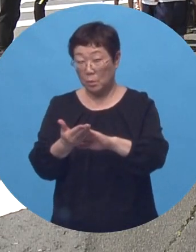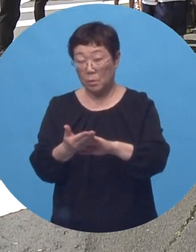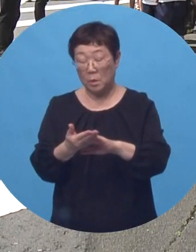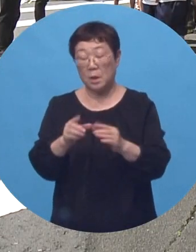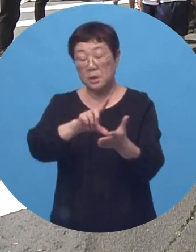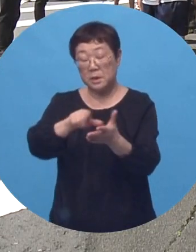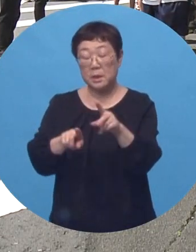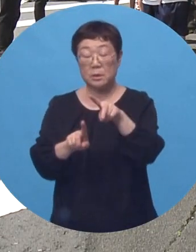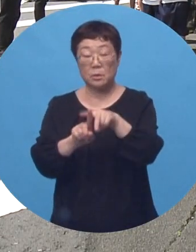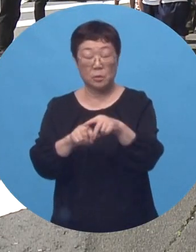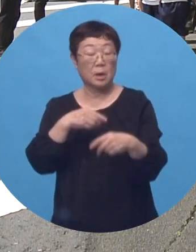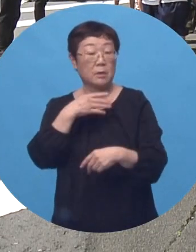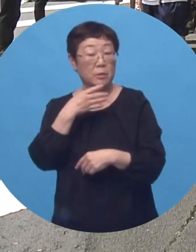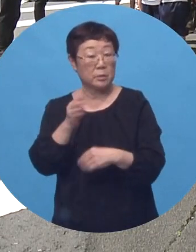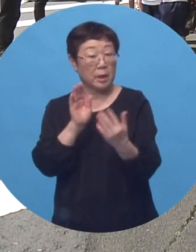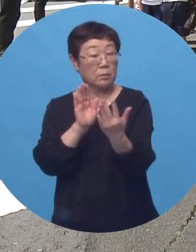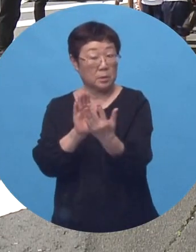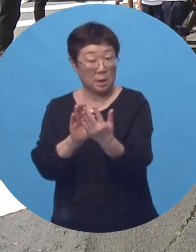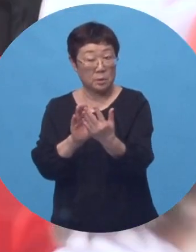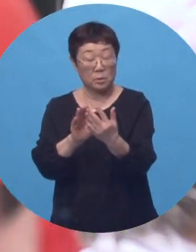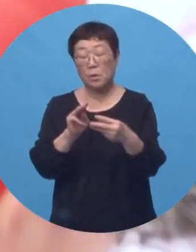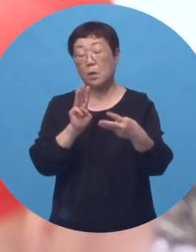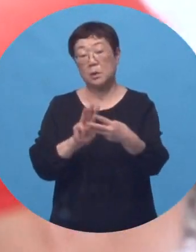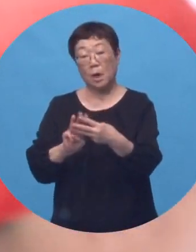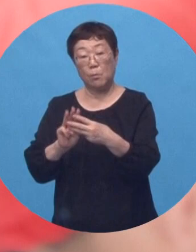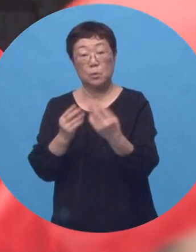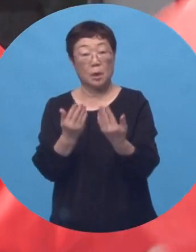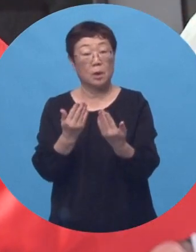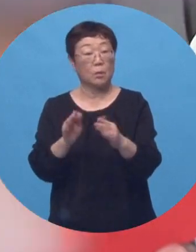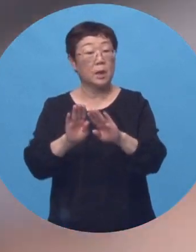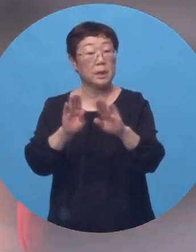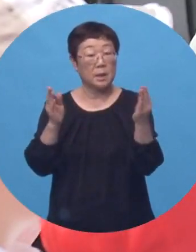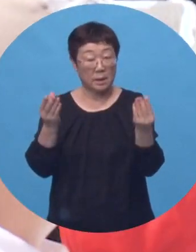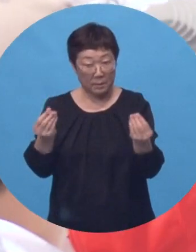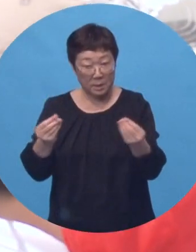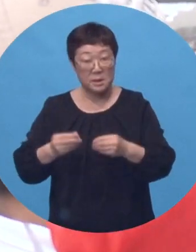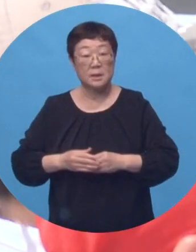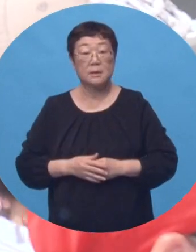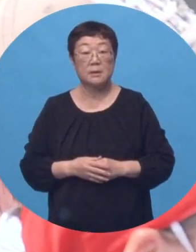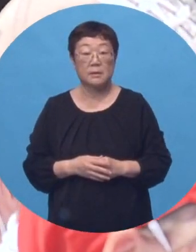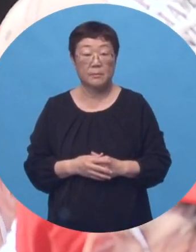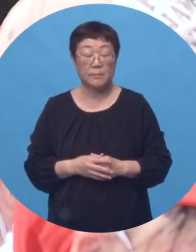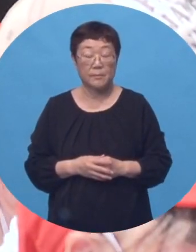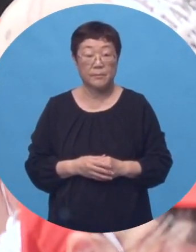地元の小学4年生を対象にした田んぼの学校が開かれました。